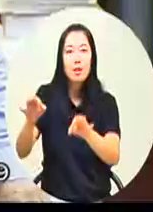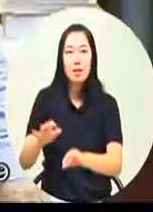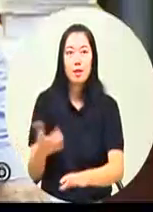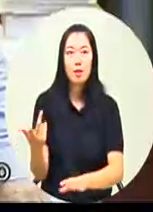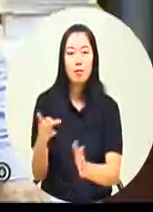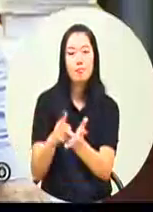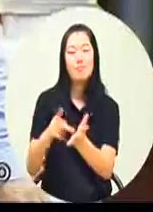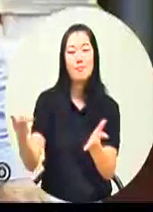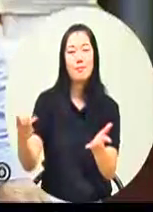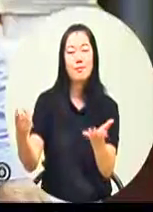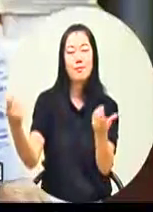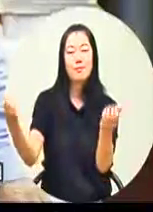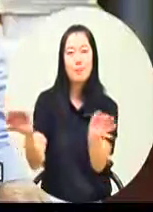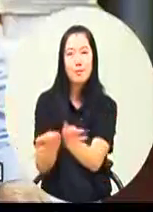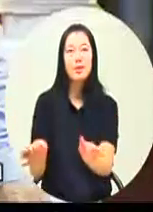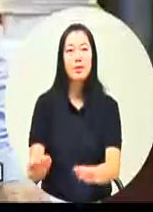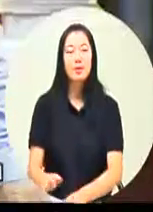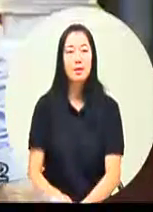度了。